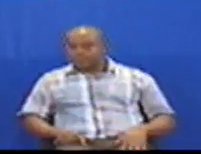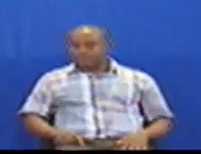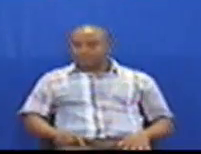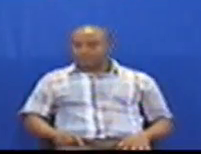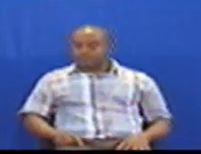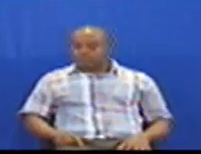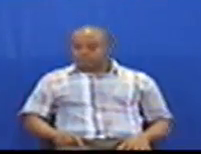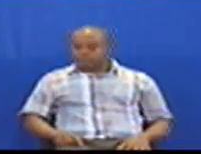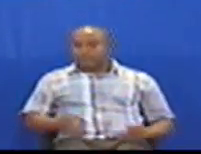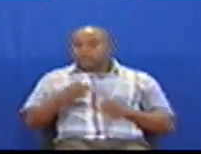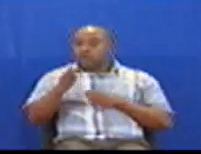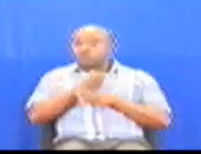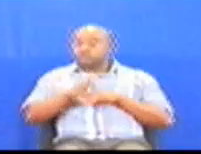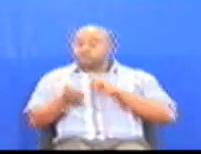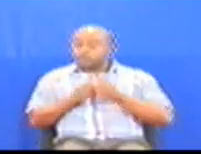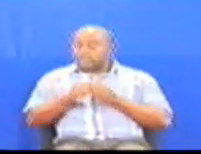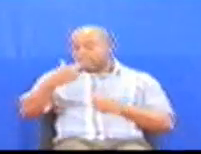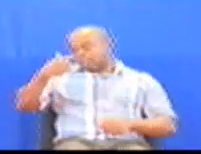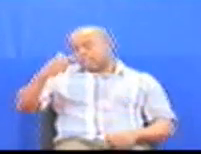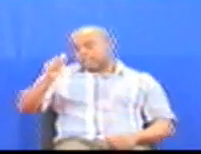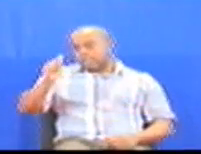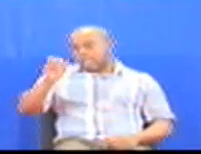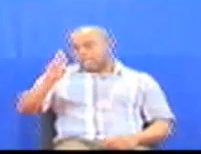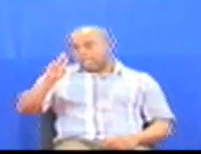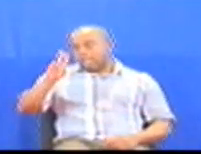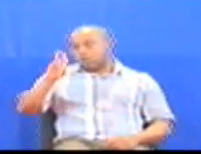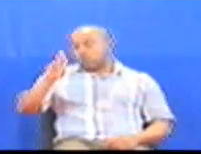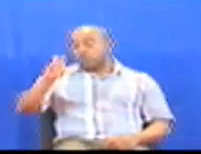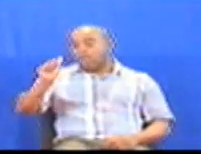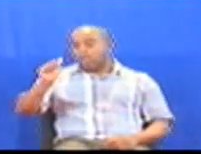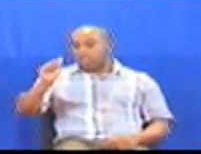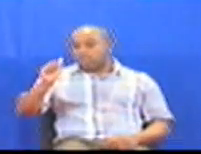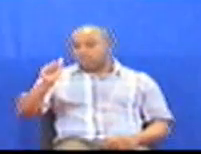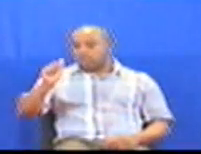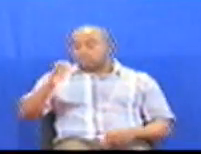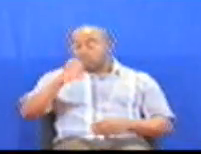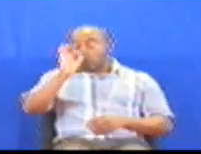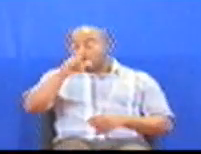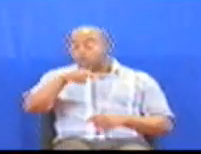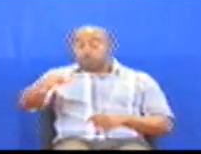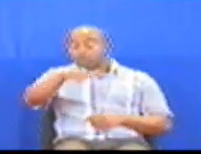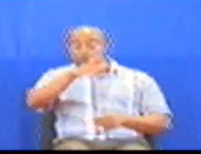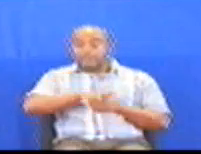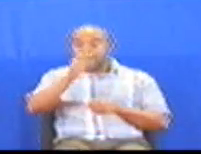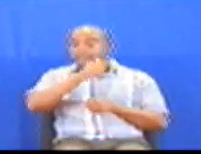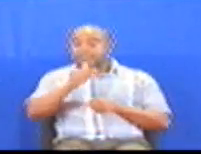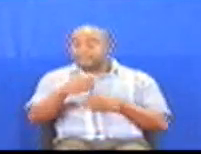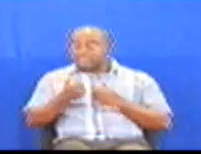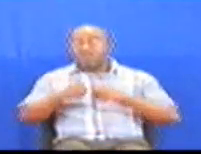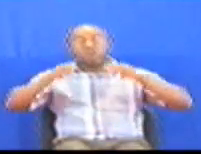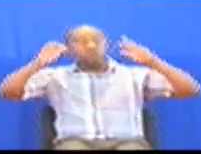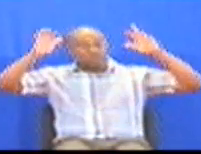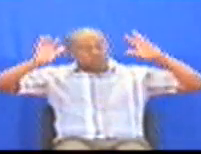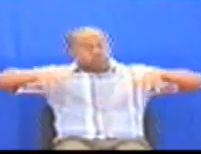ni swala la TARURA. Mheshimiwa Naibu Spika, mwaka huu maeneo mengi Tanzania yamepata mvua za